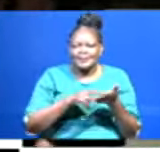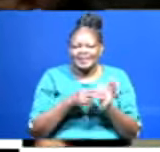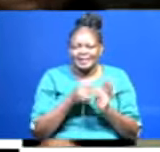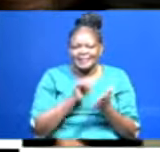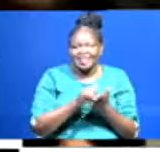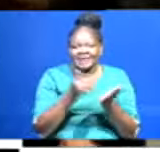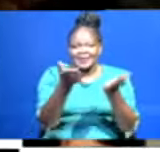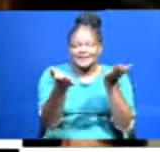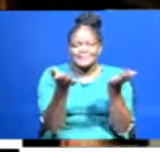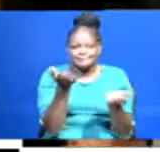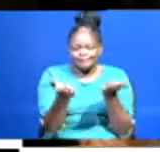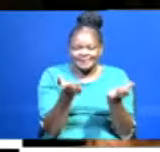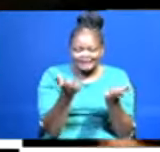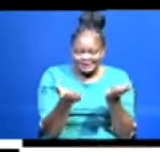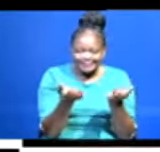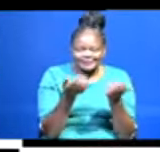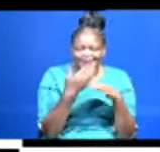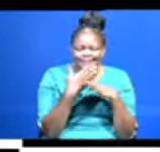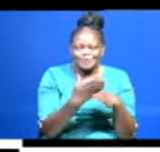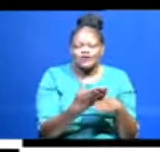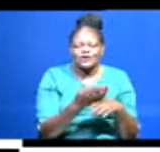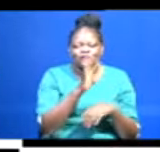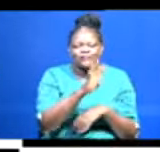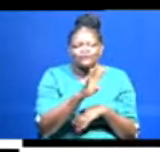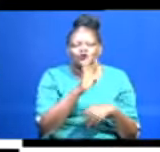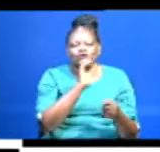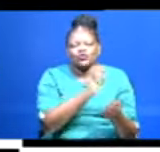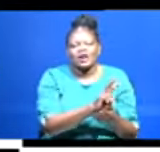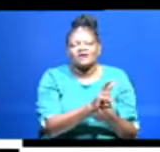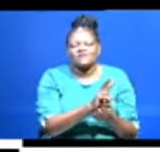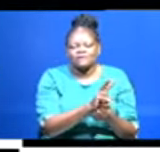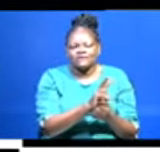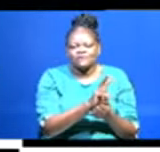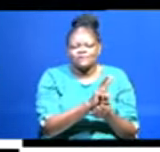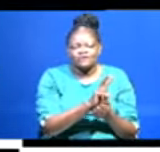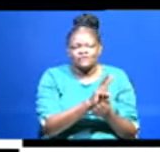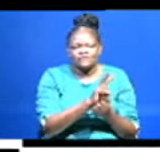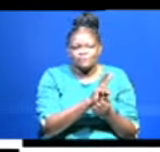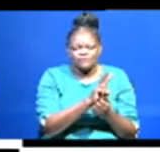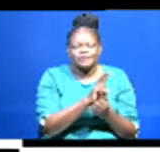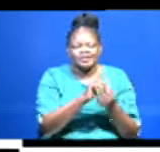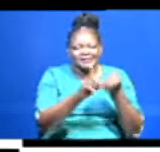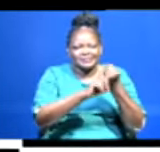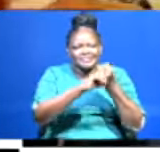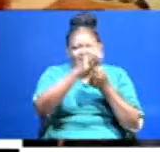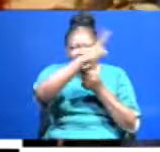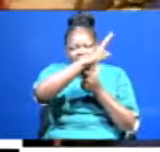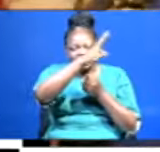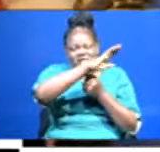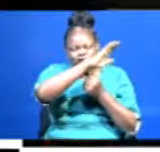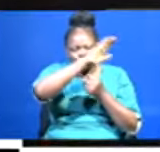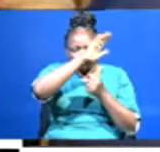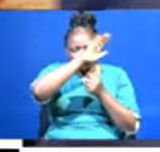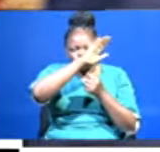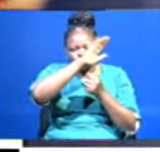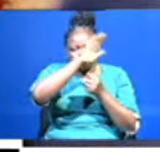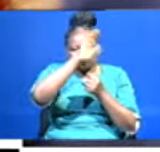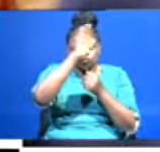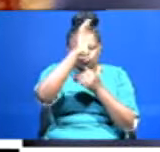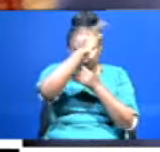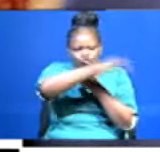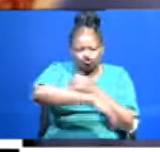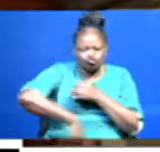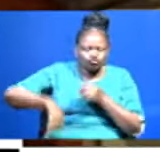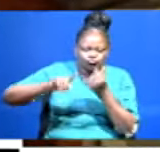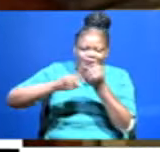biashara kati ya saa 12 jioni hadi saa 12 alfajiri katika sekta ya